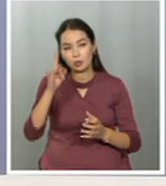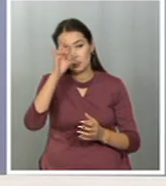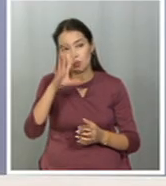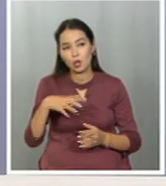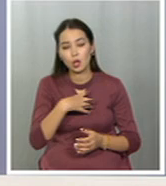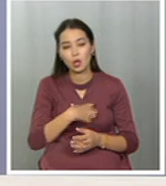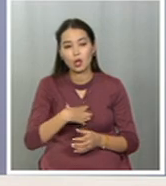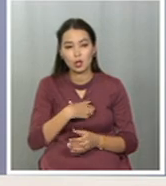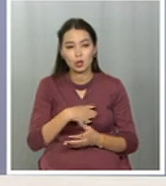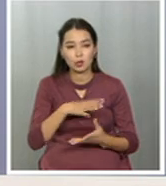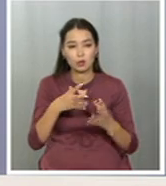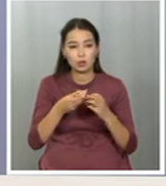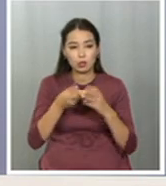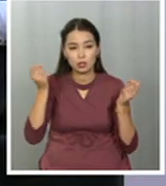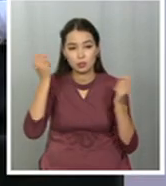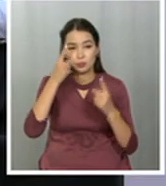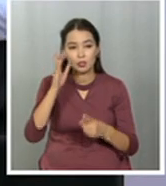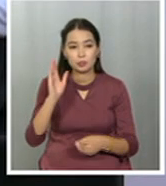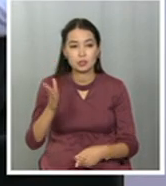бересіздер.